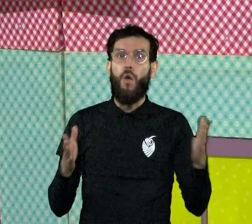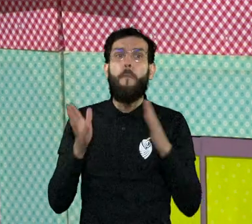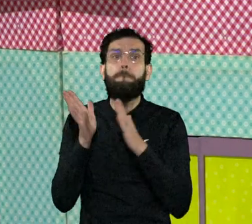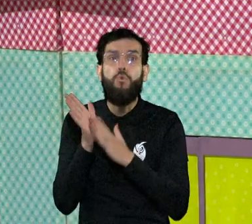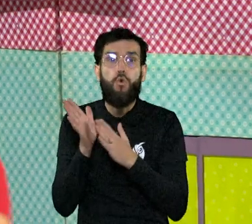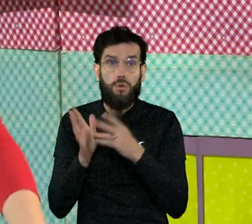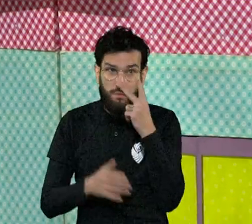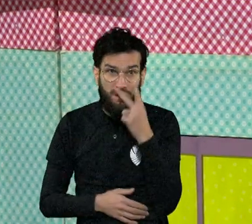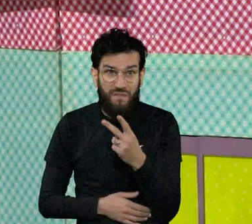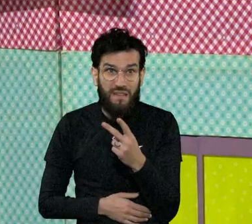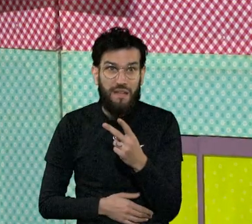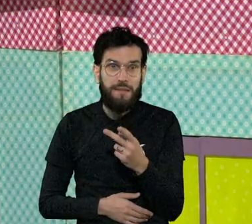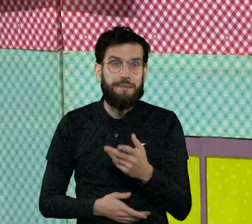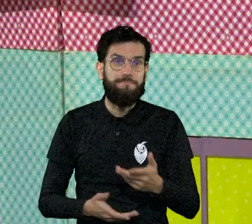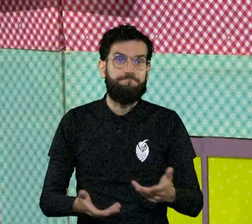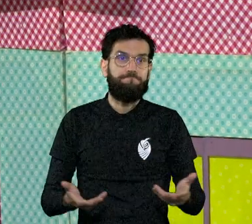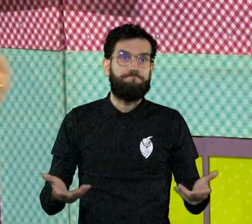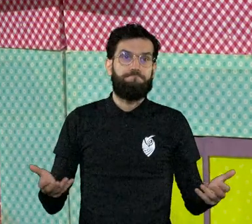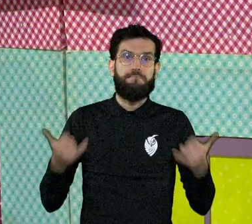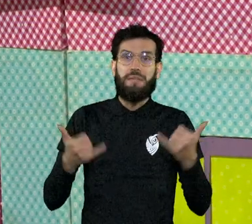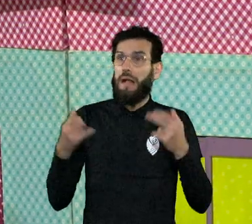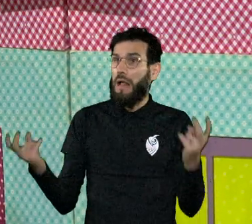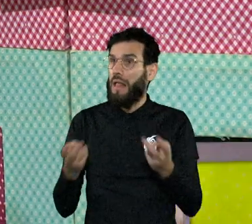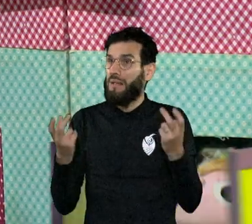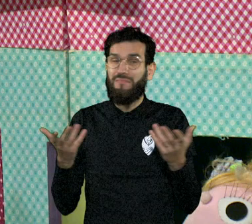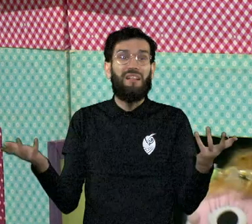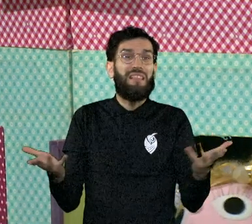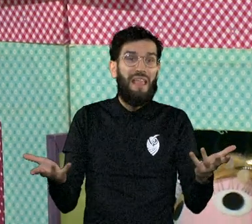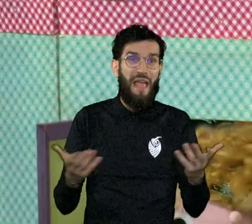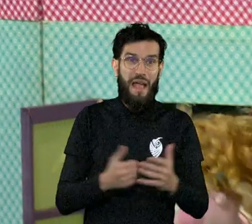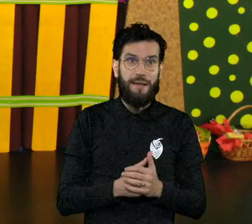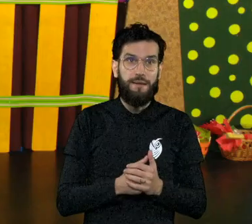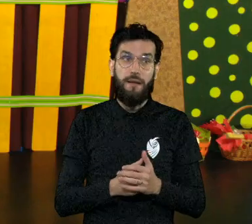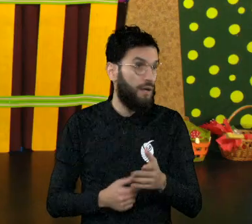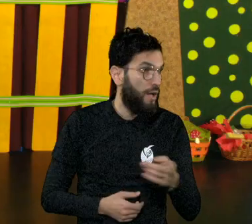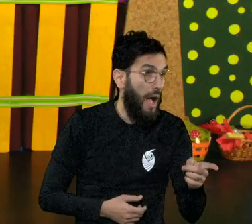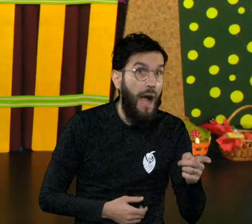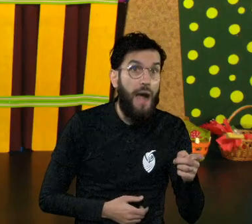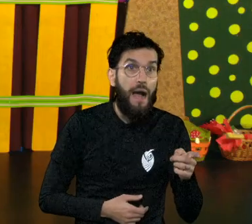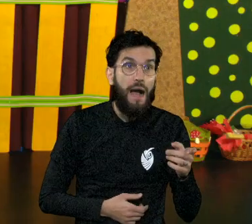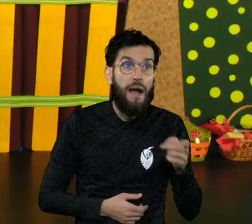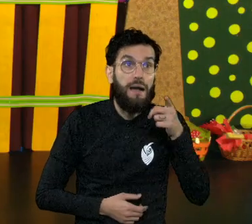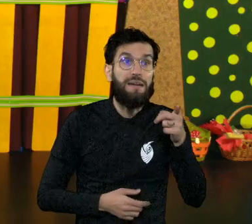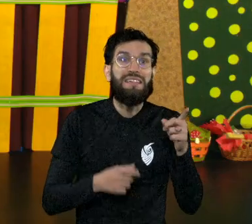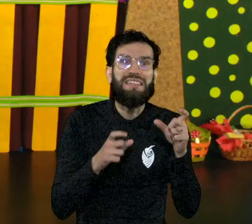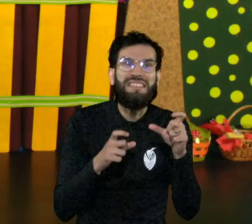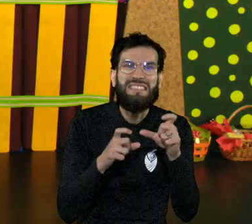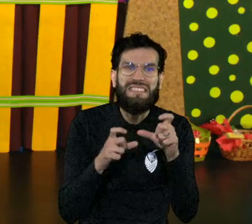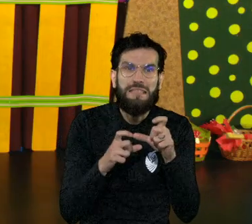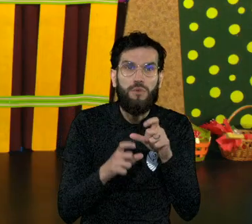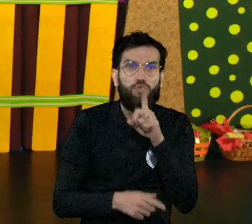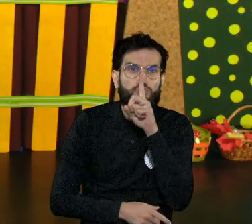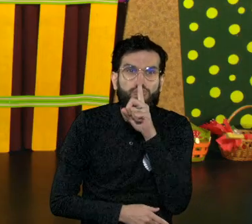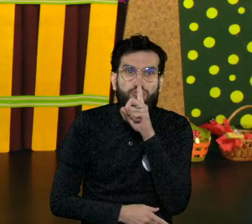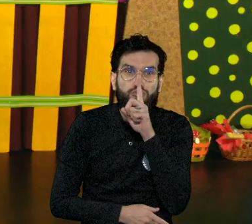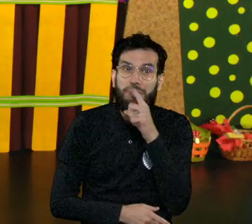nevideli? Tak čo teraz, kde ich nájdem? Áno? Simi, neprezraď